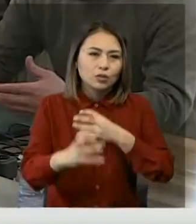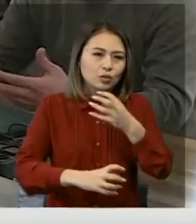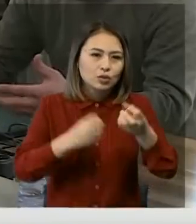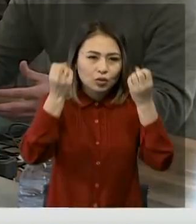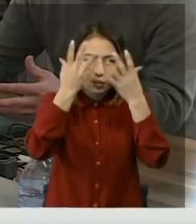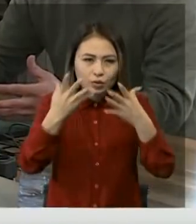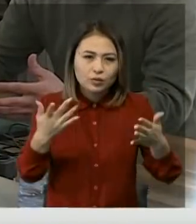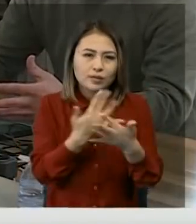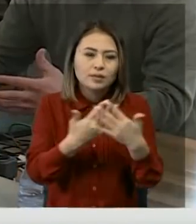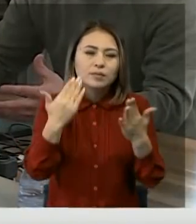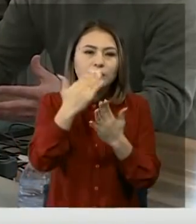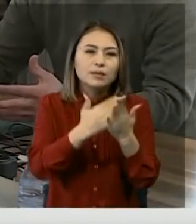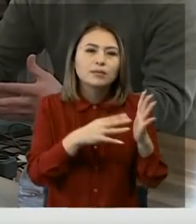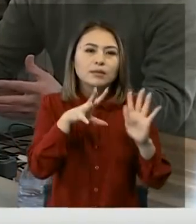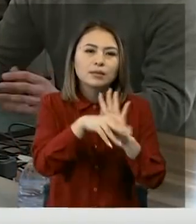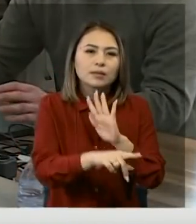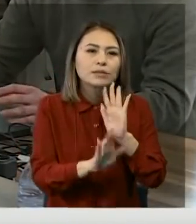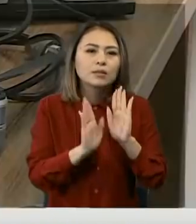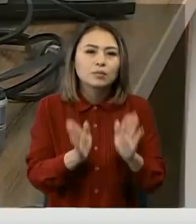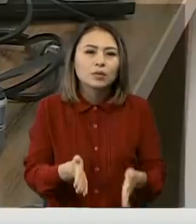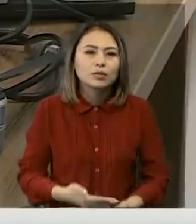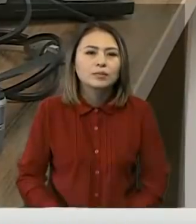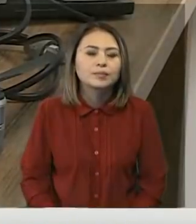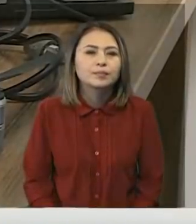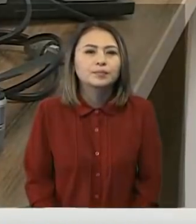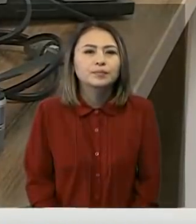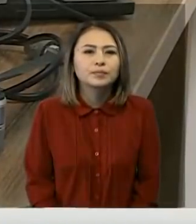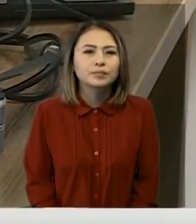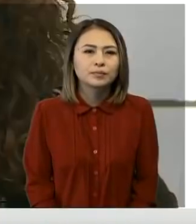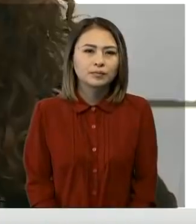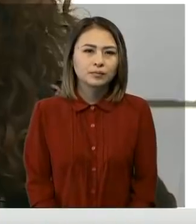кесенесі дүниежүзілік мәдени мұралар тізіміне енгізілген болатын.